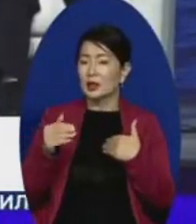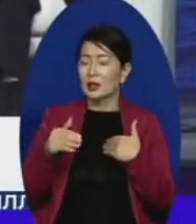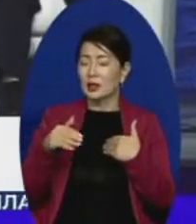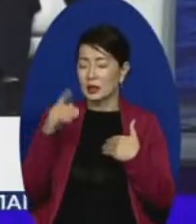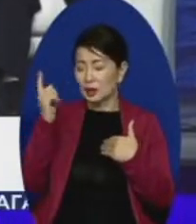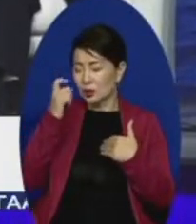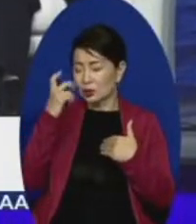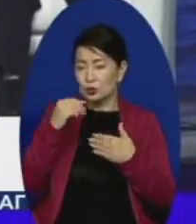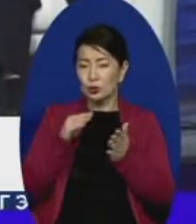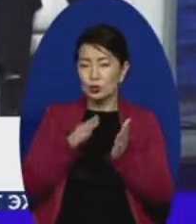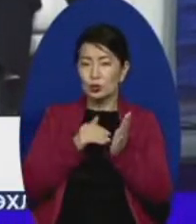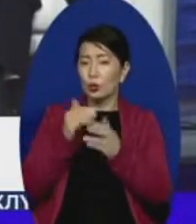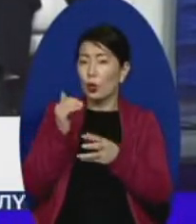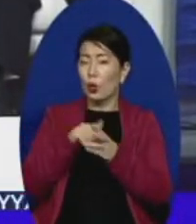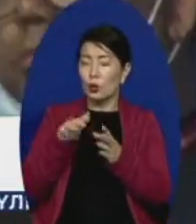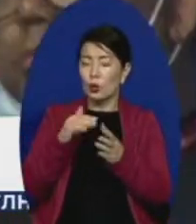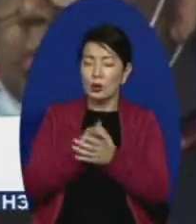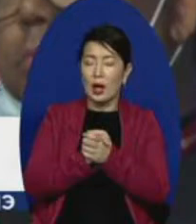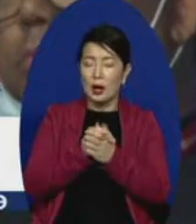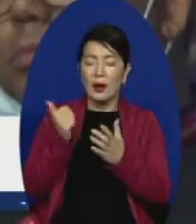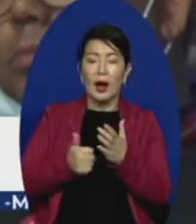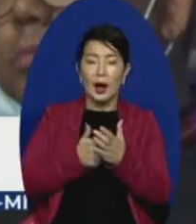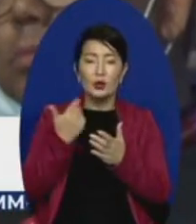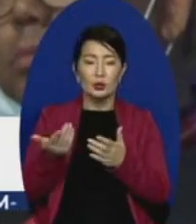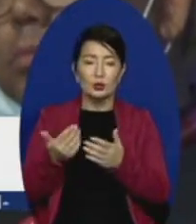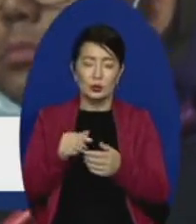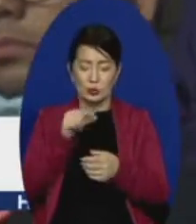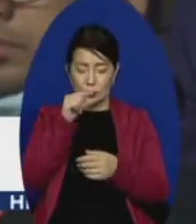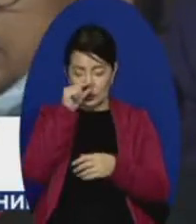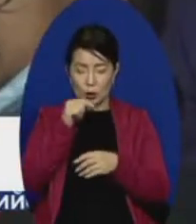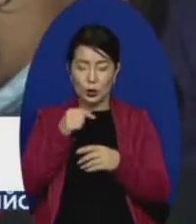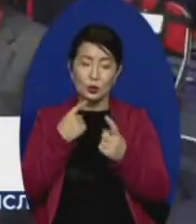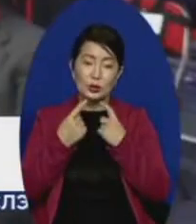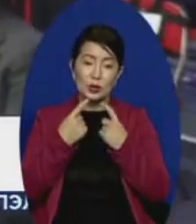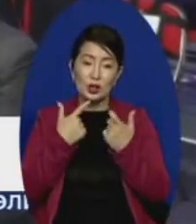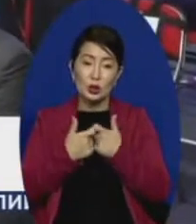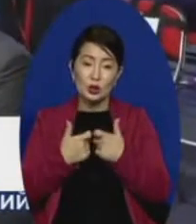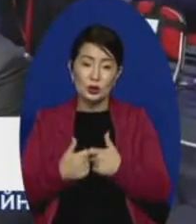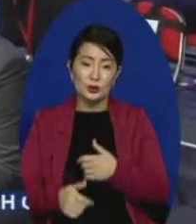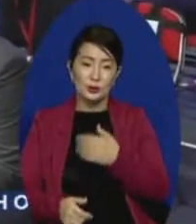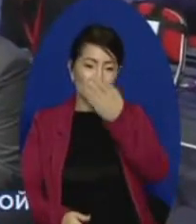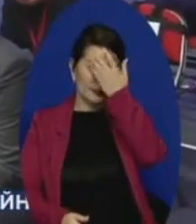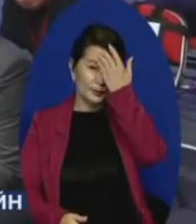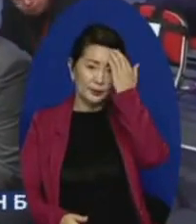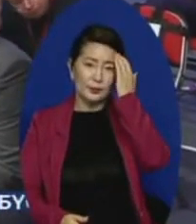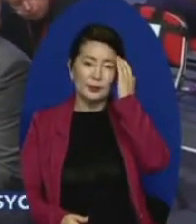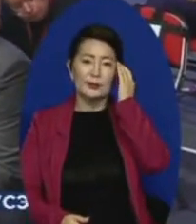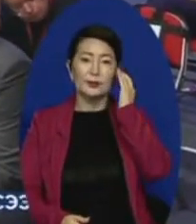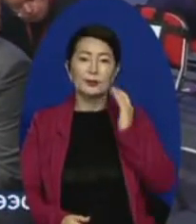эрчим хүчний дутагдлыг оруулахгүйгээр найдвартай хангалт хийнэ гэж Оросын холбооны улсын талтай тохиролцсон байна.